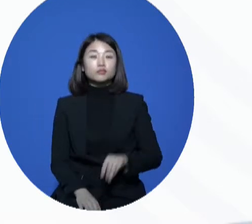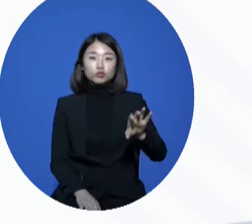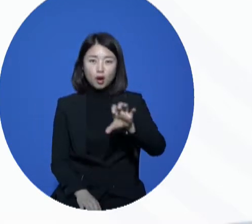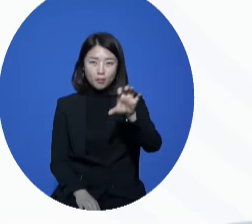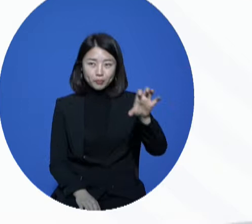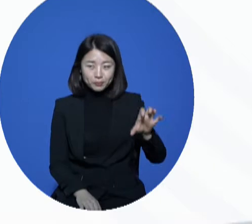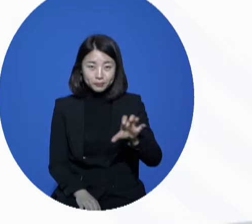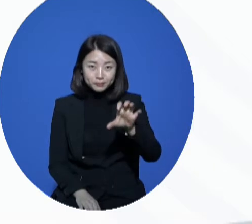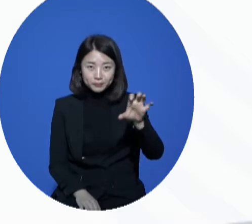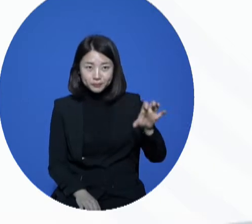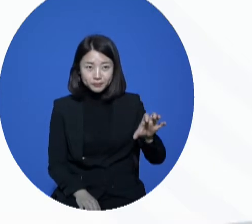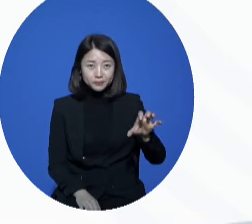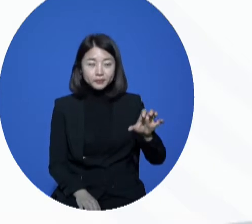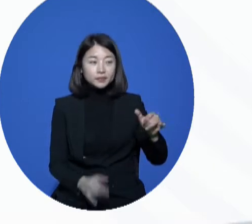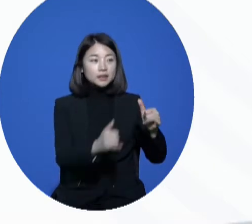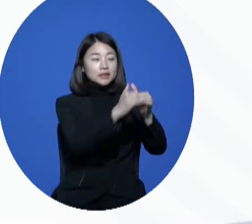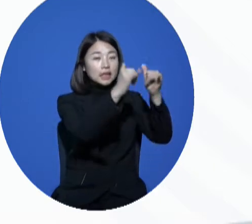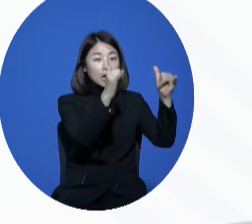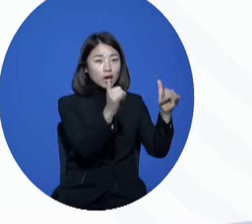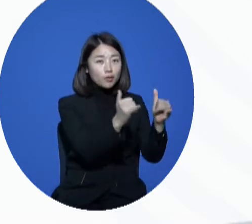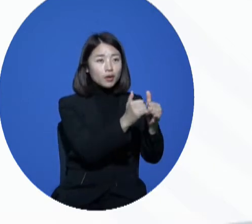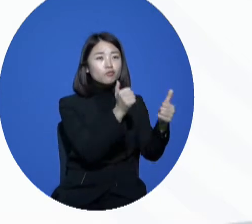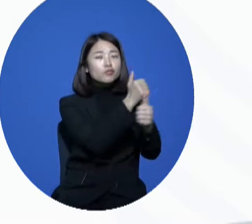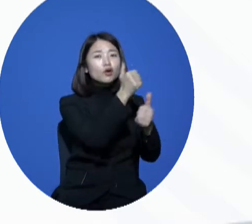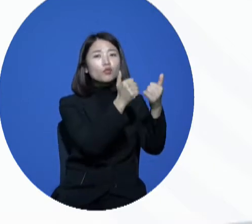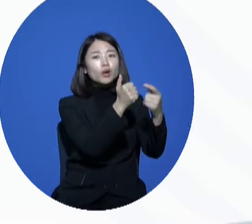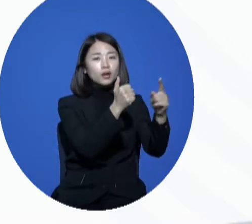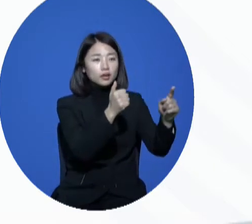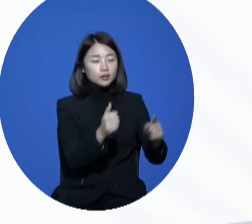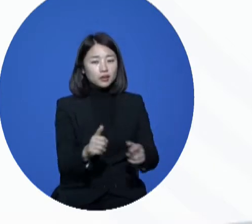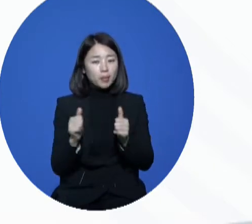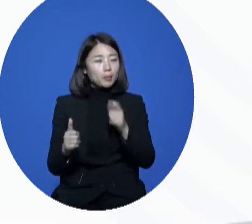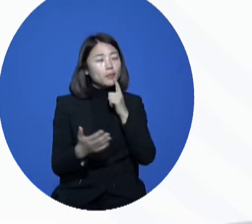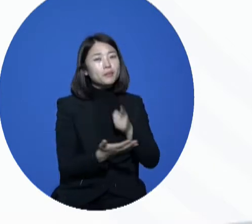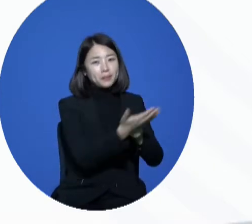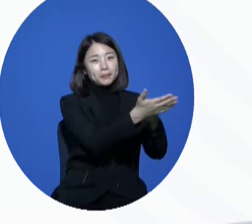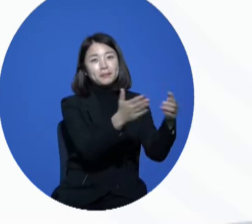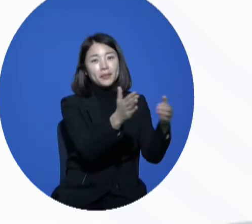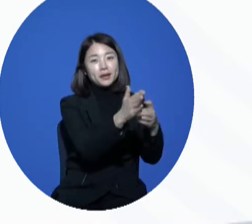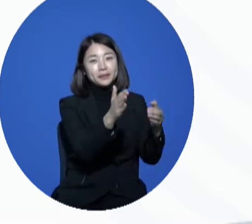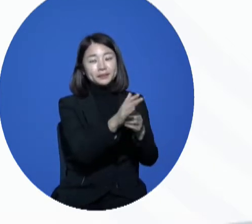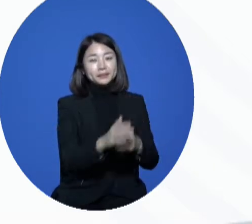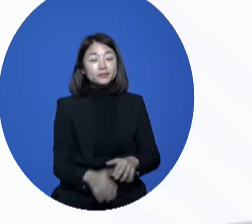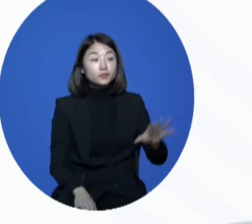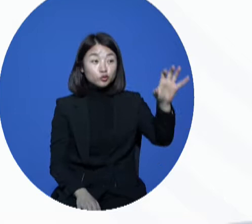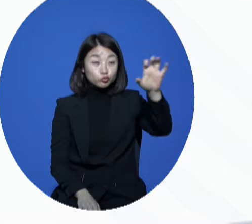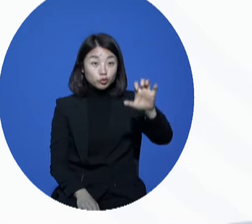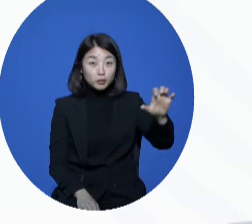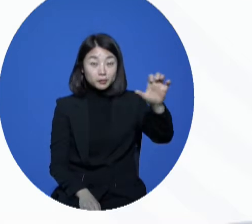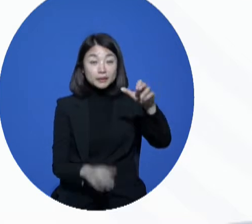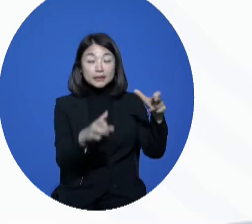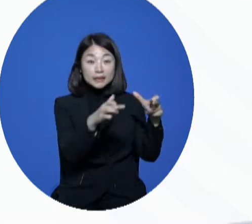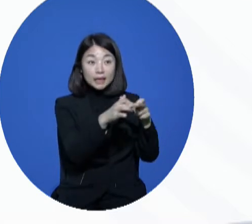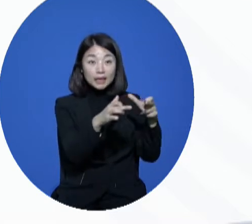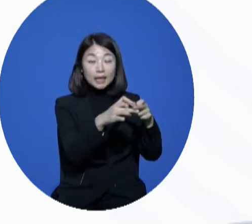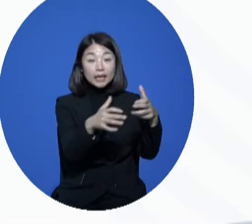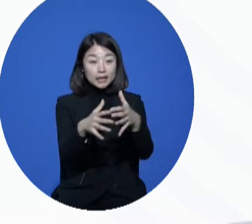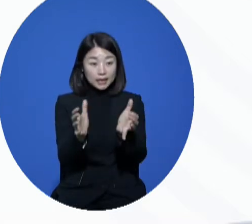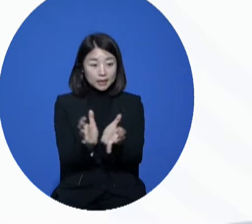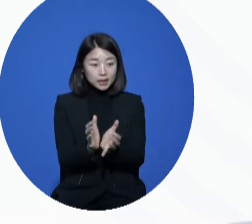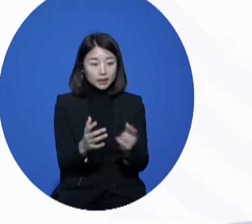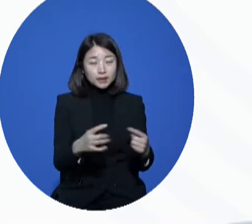유럽 사회권 위원회에 본 사건을 제소했습니다. 유럽의 장애